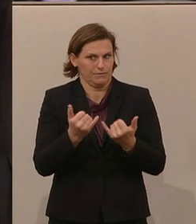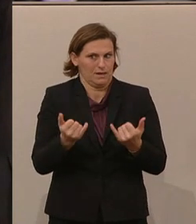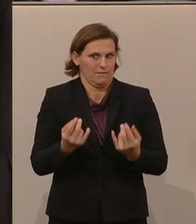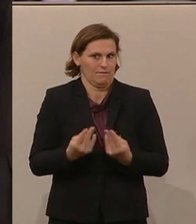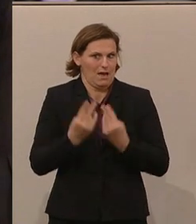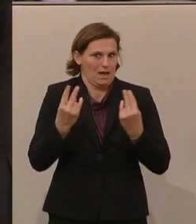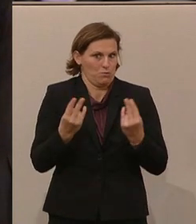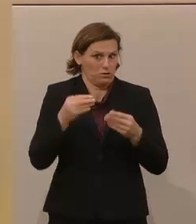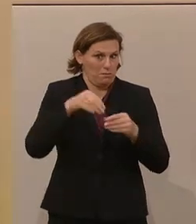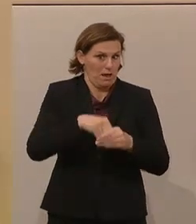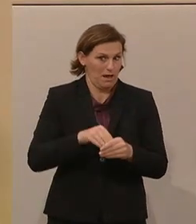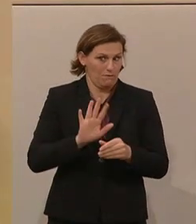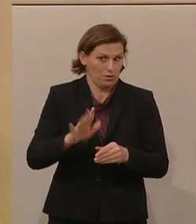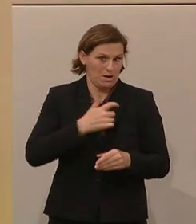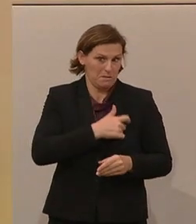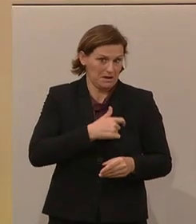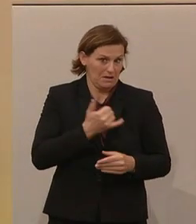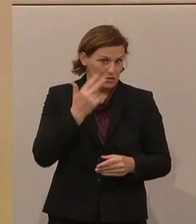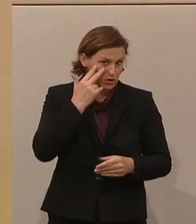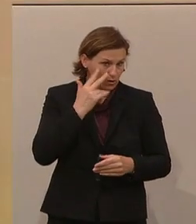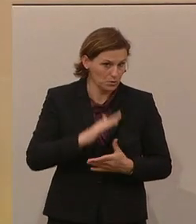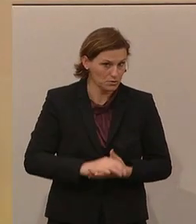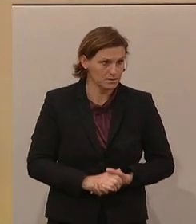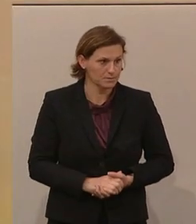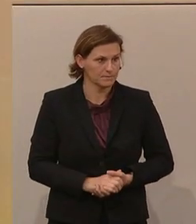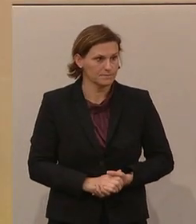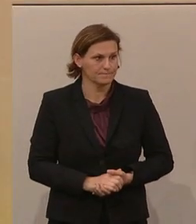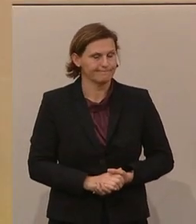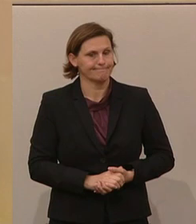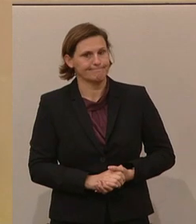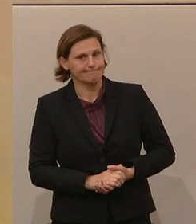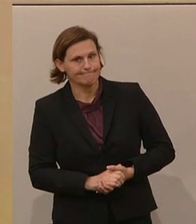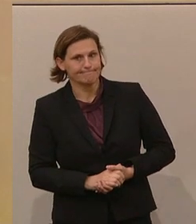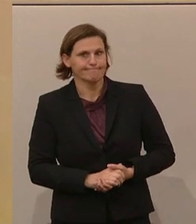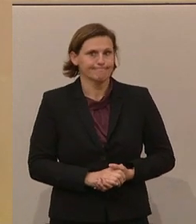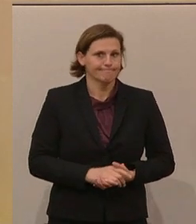Herr Minister. Herr Abgeordneter, was ich tun würde,